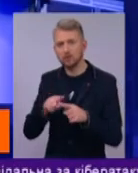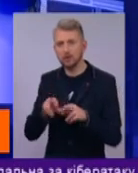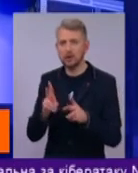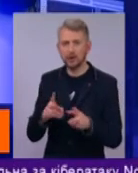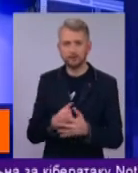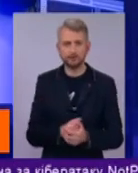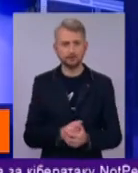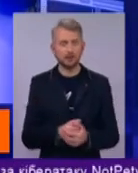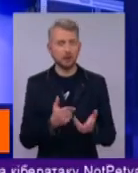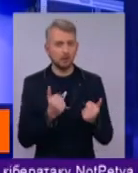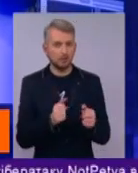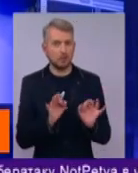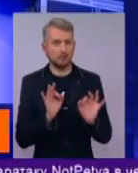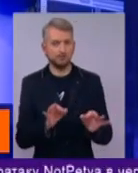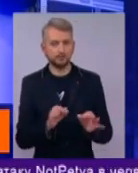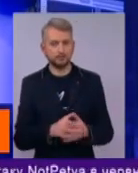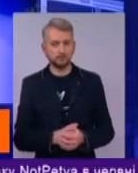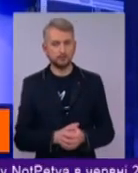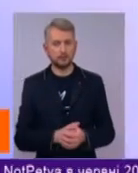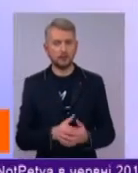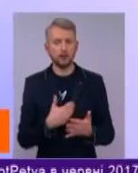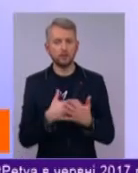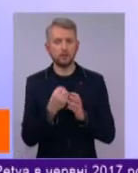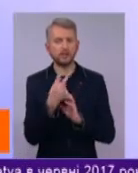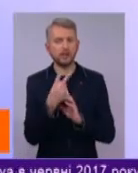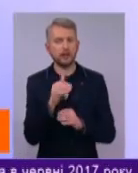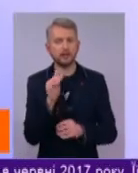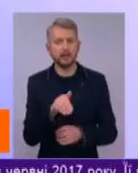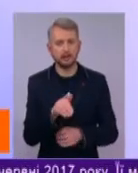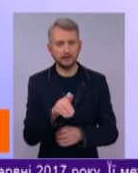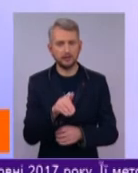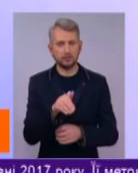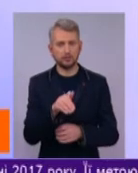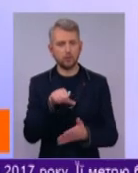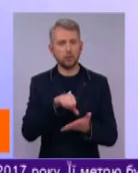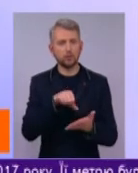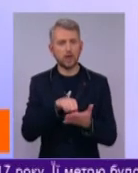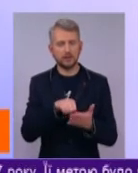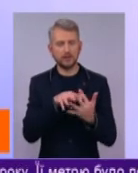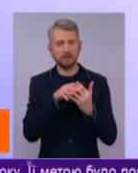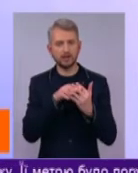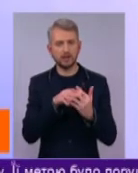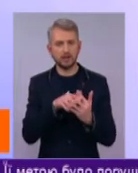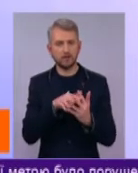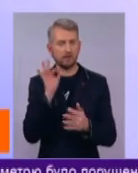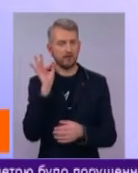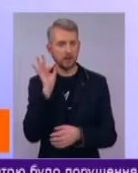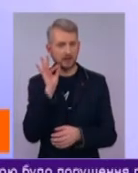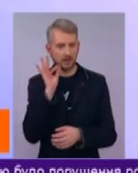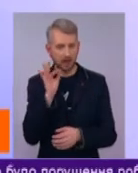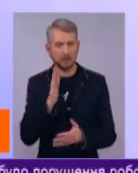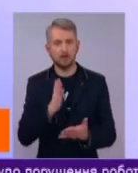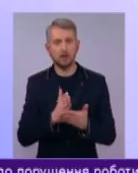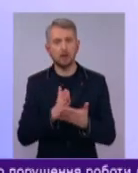будь ласка. Так, а вже ж біля 12 тисяч учасників війни в Афганістані